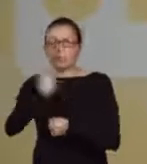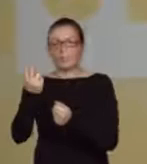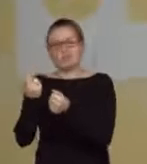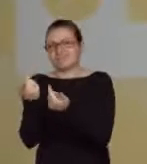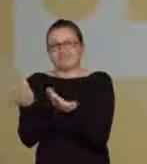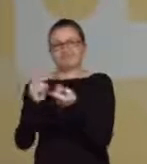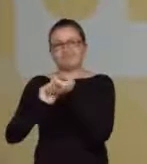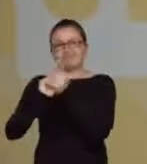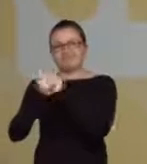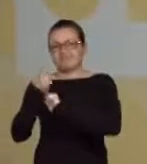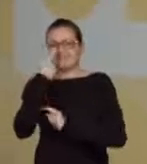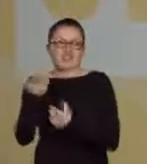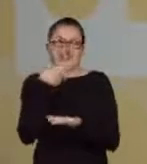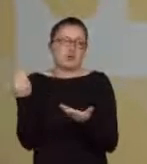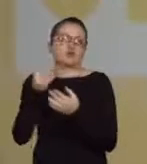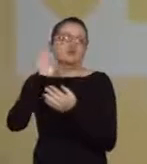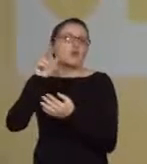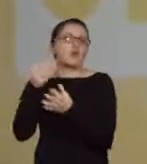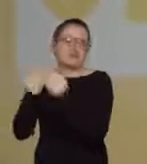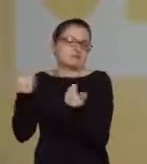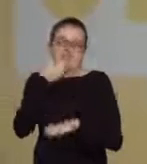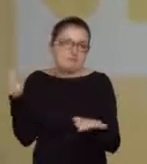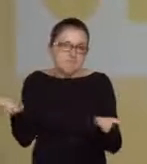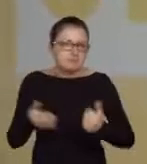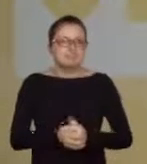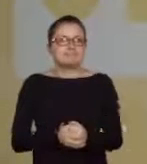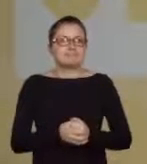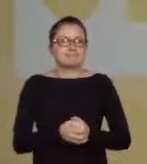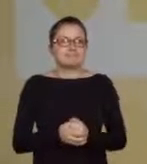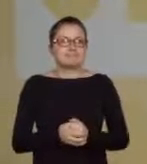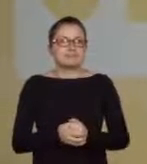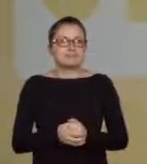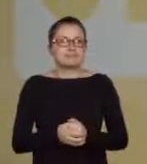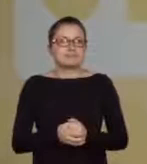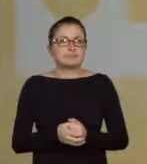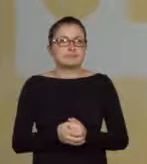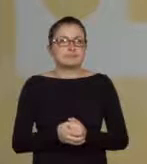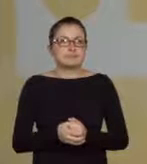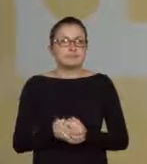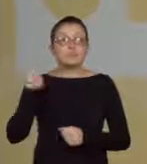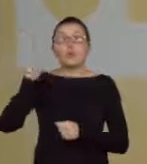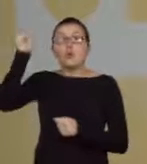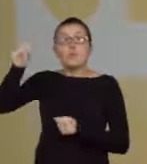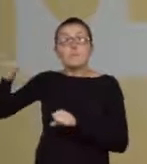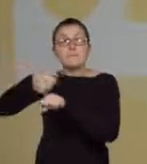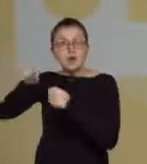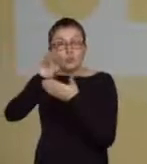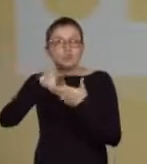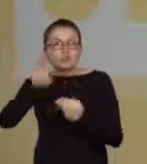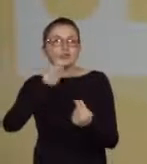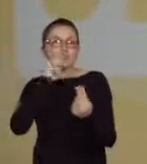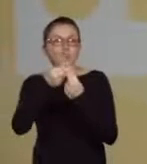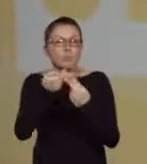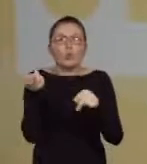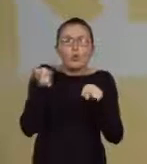mieszaniny reakcyjnej pozostał taki sam, czyli ciemno-niebieski. Zadaniem maturzystów było określenie, który z zestawów, pierwszy